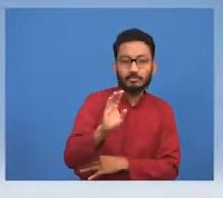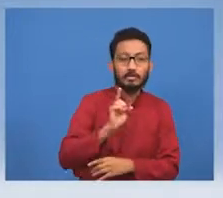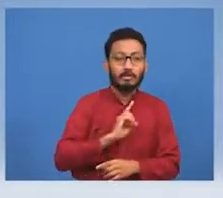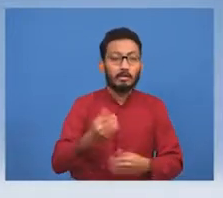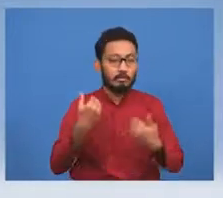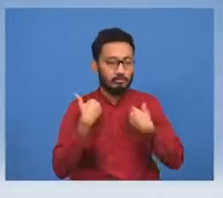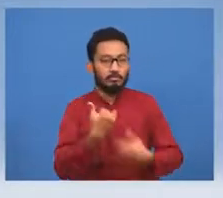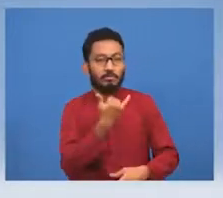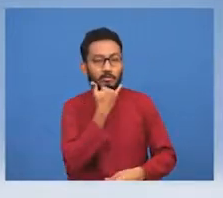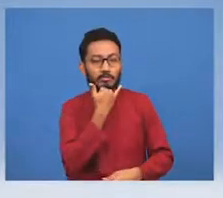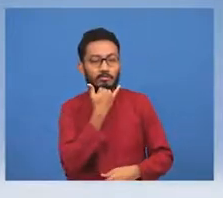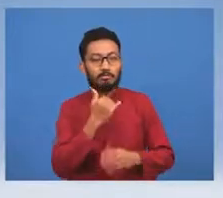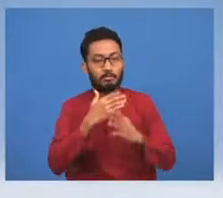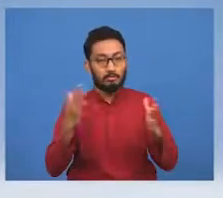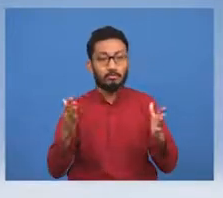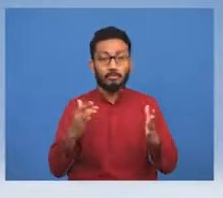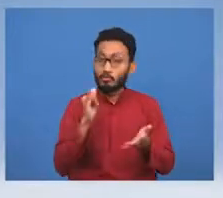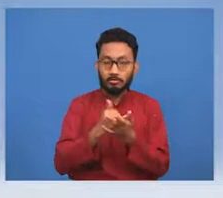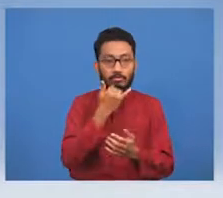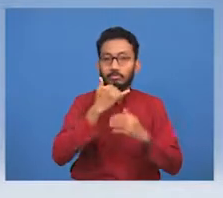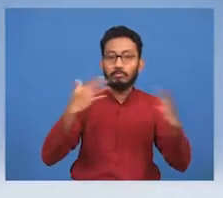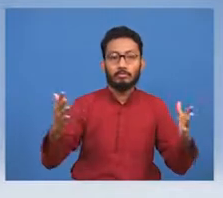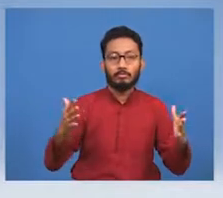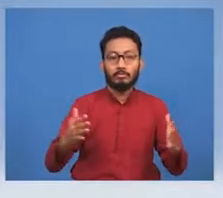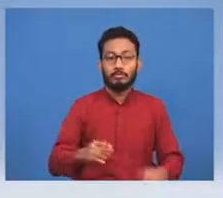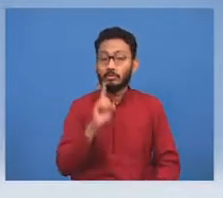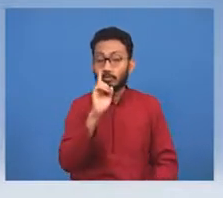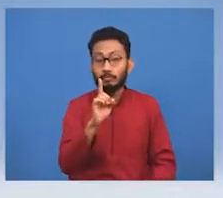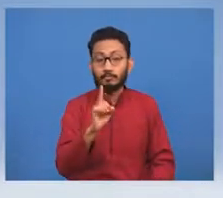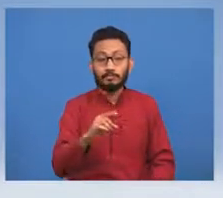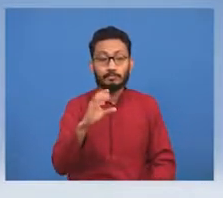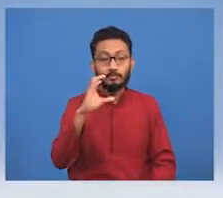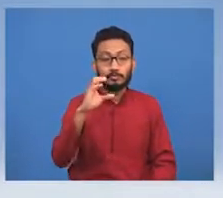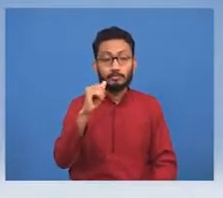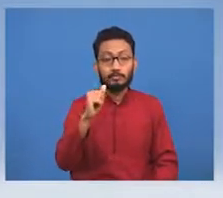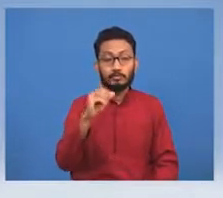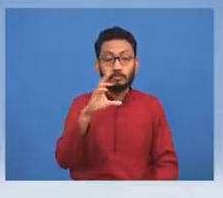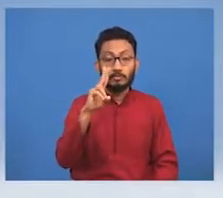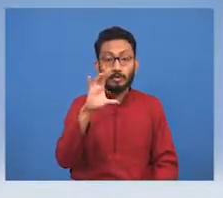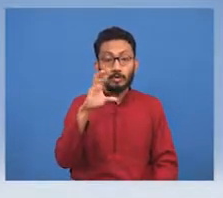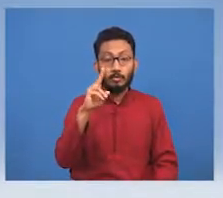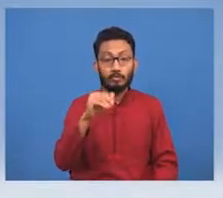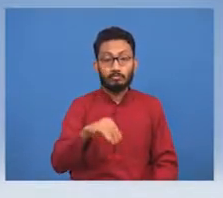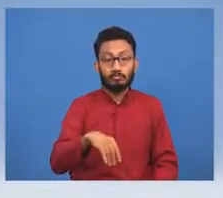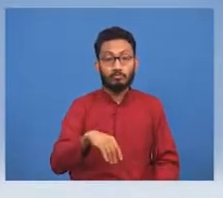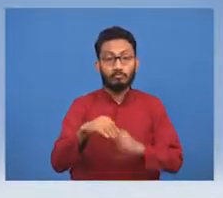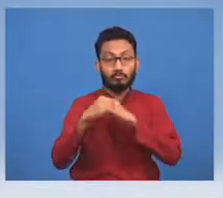sisi syarak kerana ia adalah satu pencabulan terhadap kesucian agama